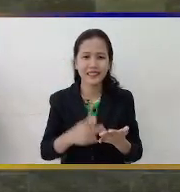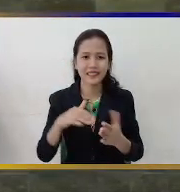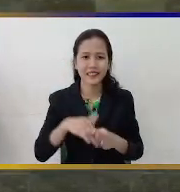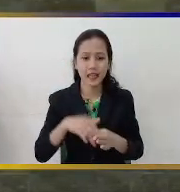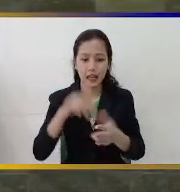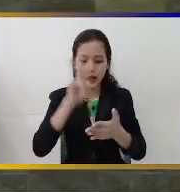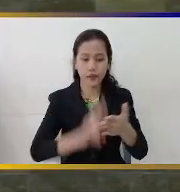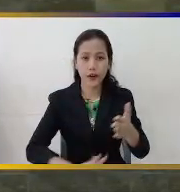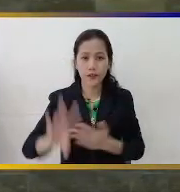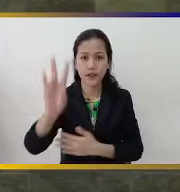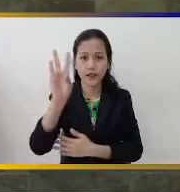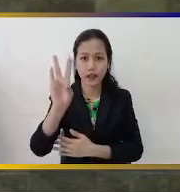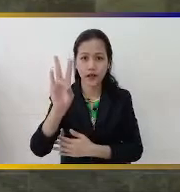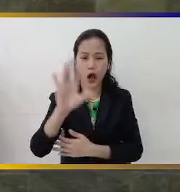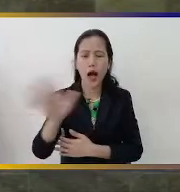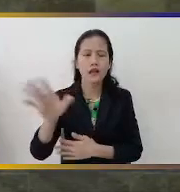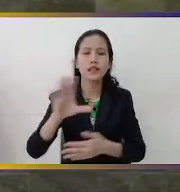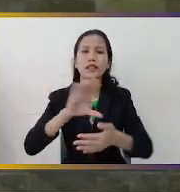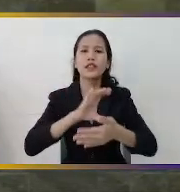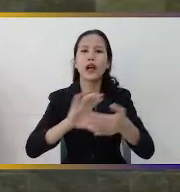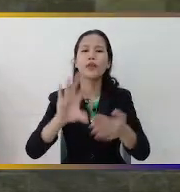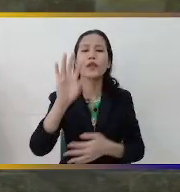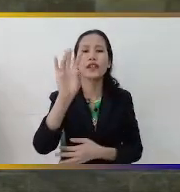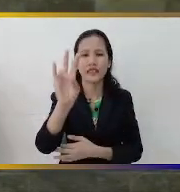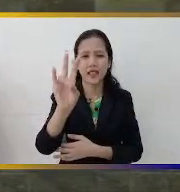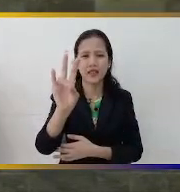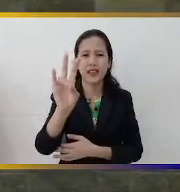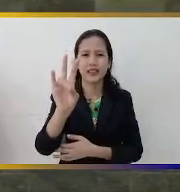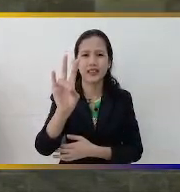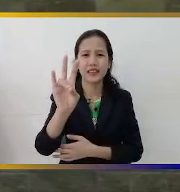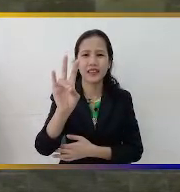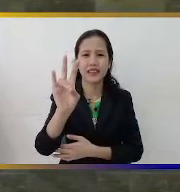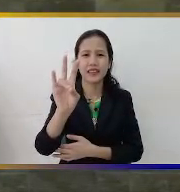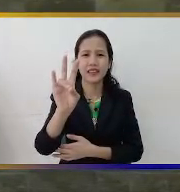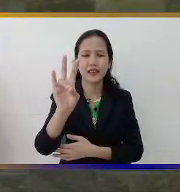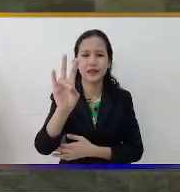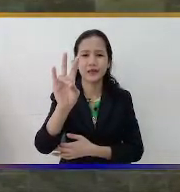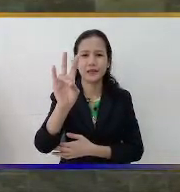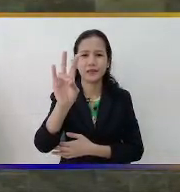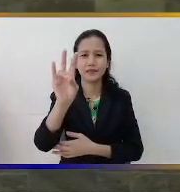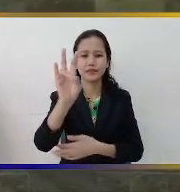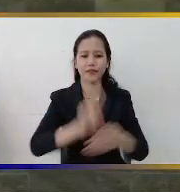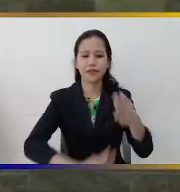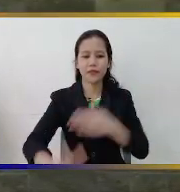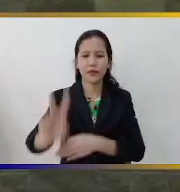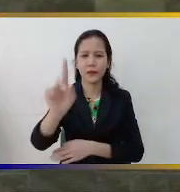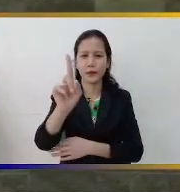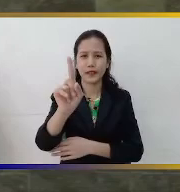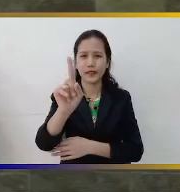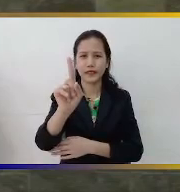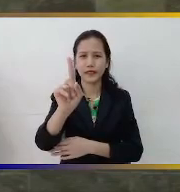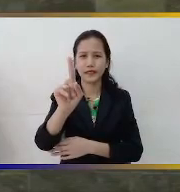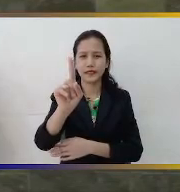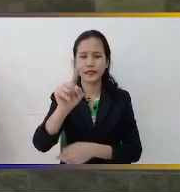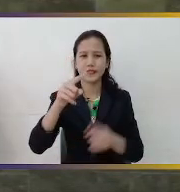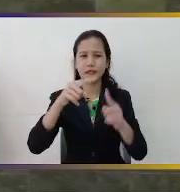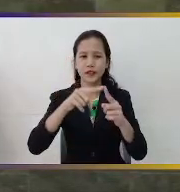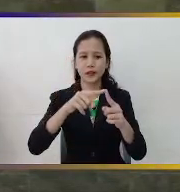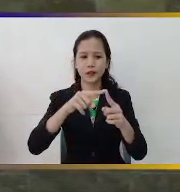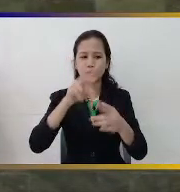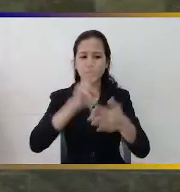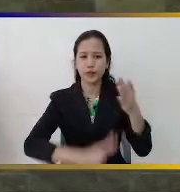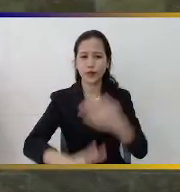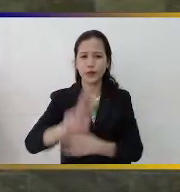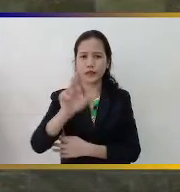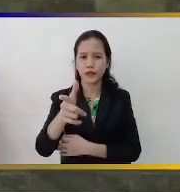number 7, ay chapter number 7, ay from chapter number 7, verse number 1 to verse number 20, dito